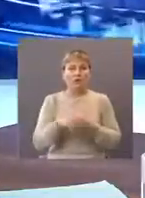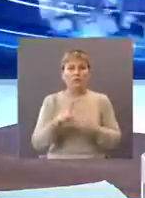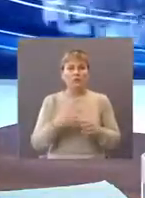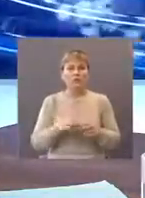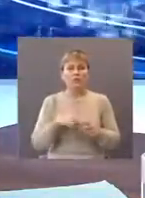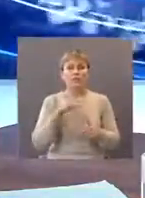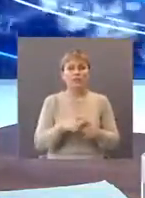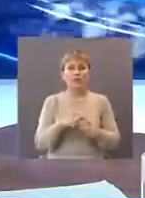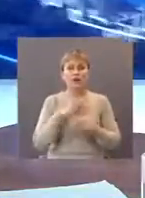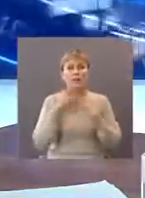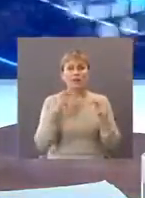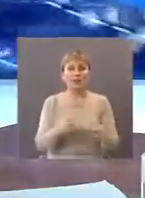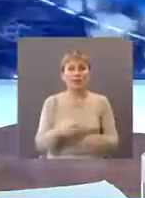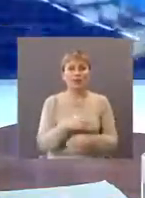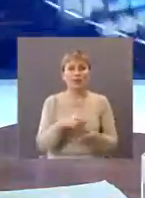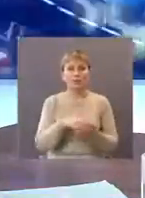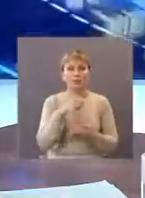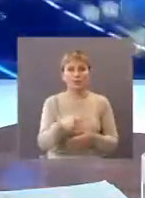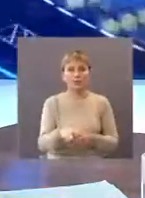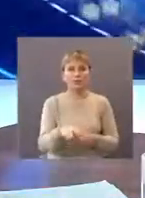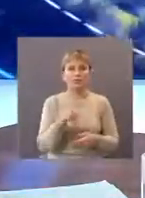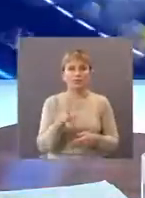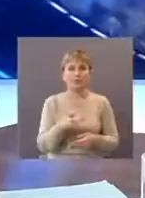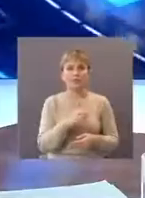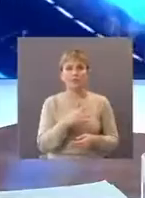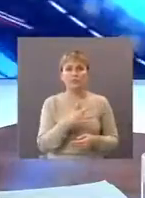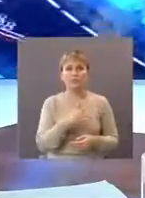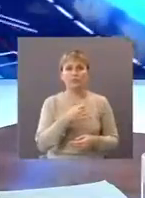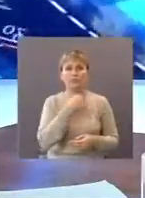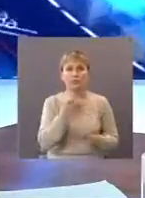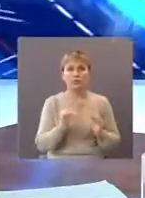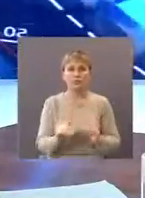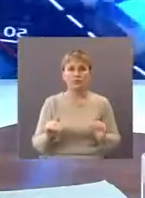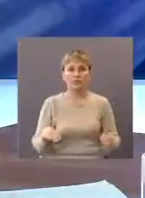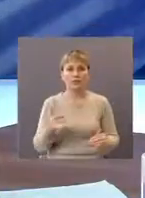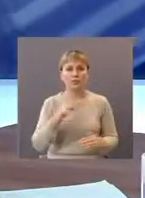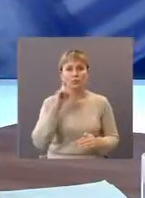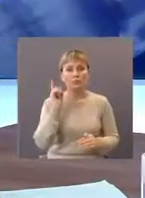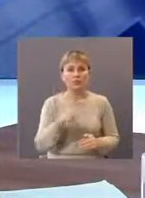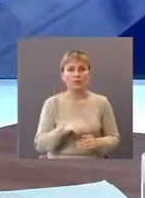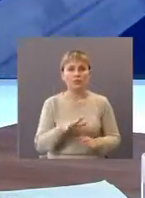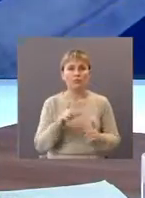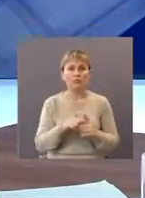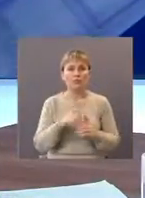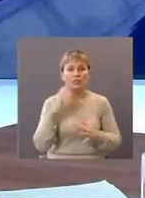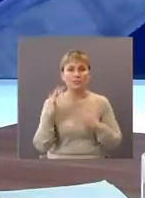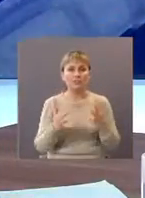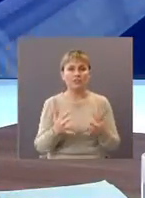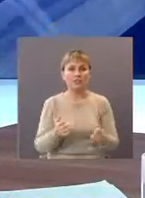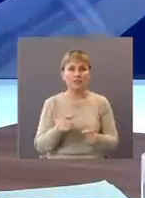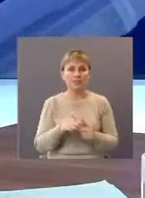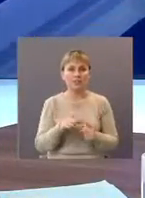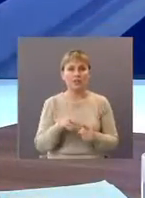эти слова, обращение адресовано исключительно к бессердечным и взрослым детям. Надо уметь не в буквальном смысле воспринимать